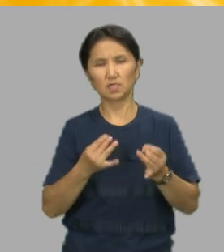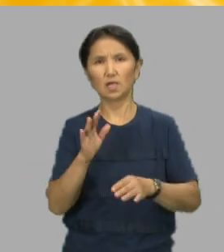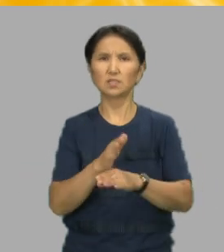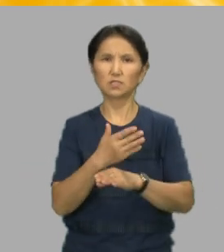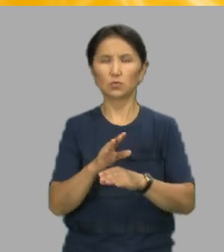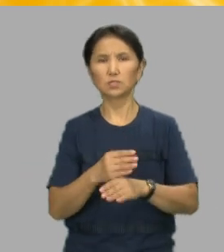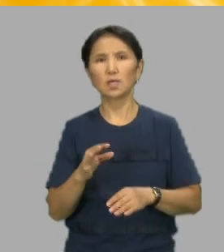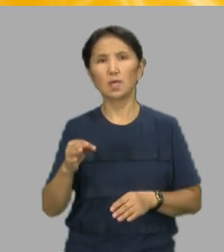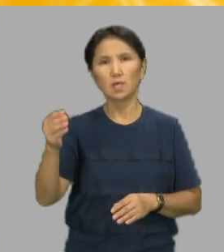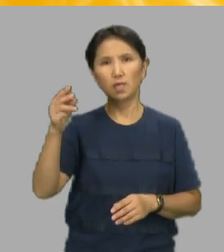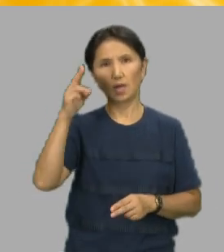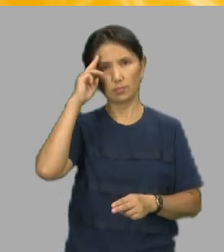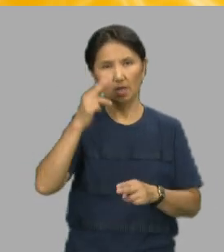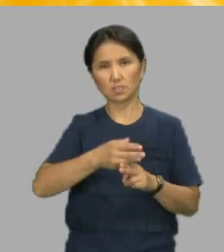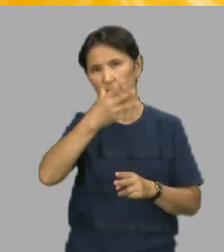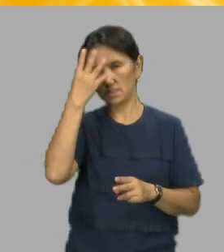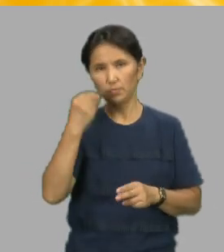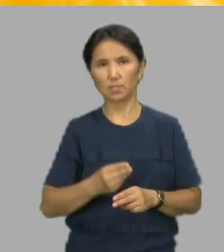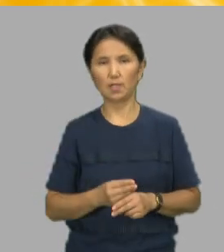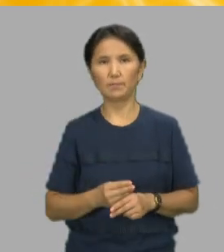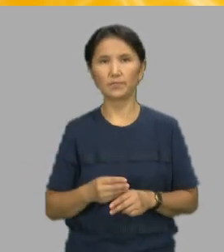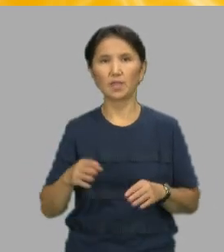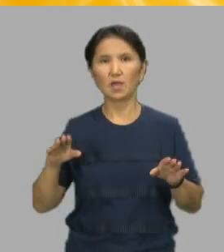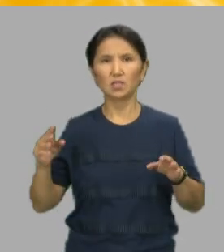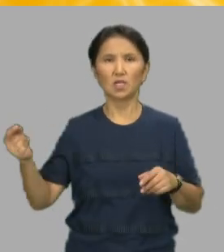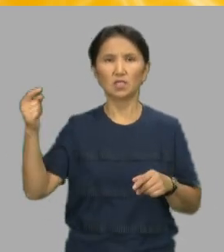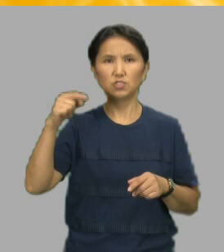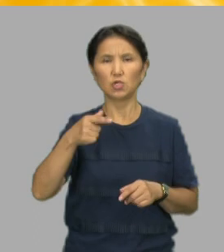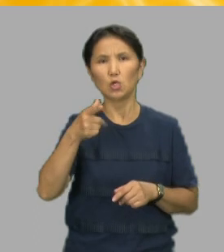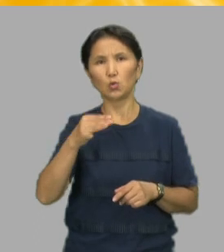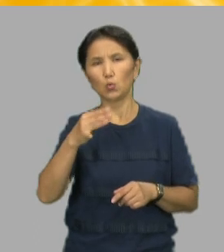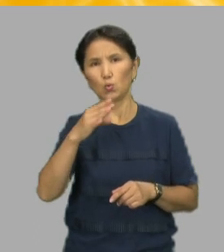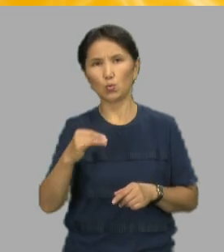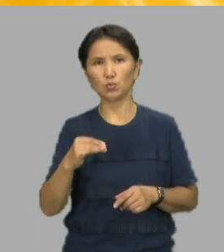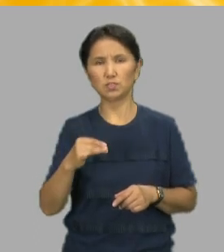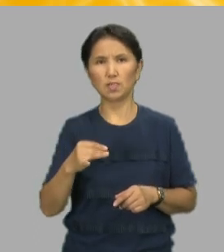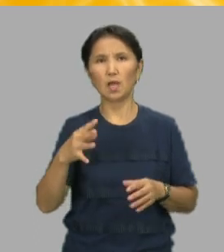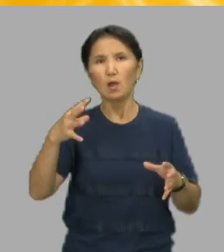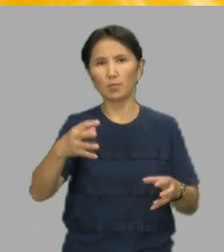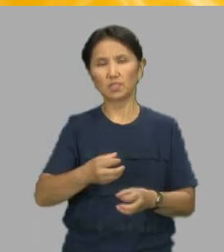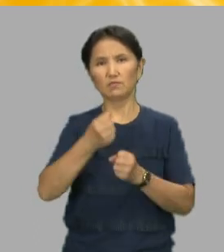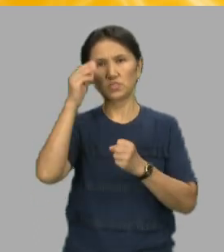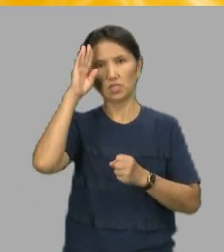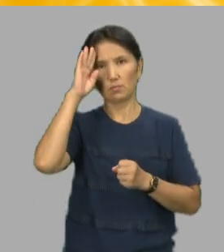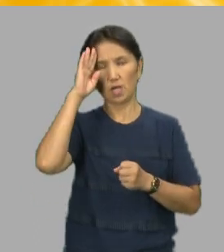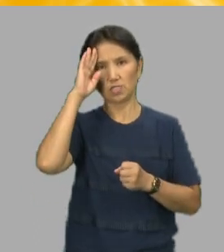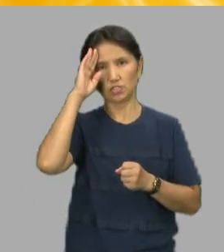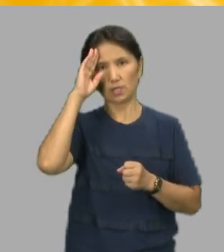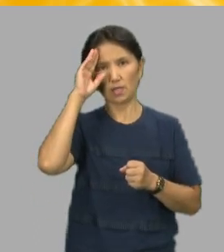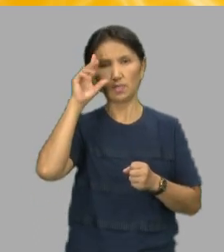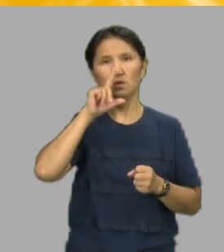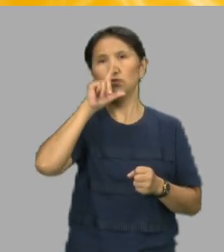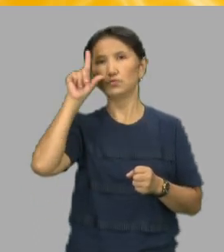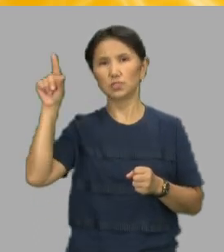Заигралась, загулялась и о братце забыла. Налетели гуси, подхватили